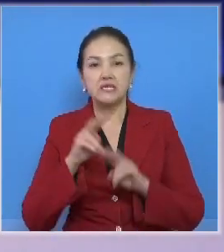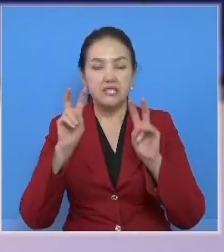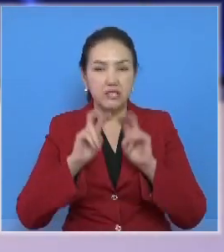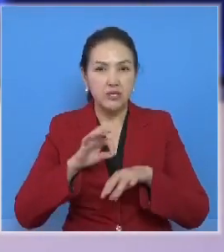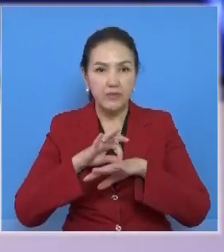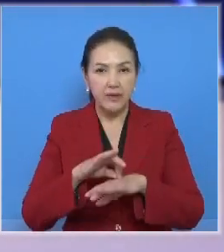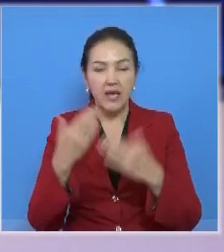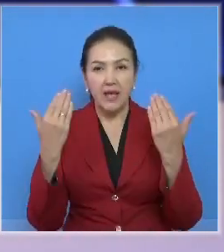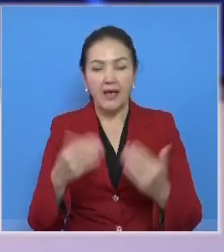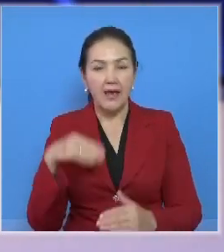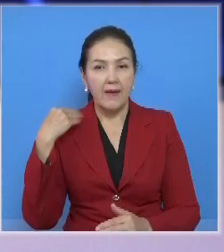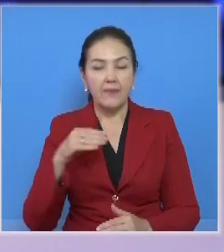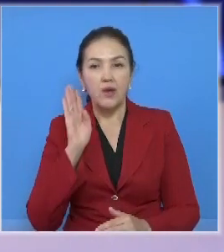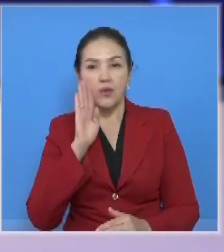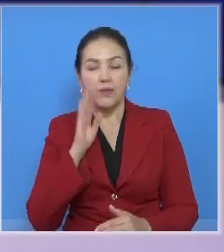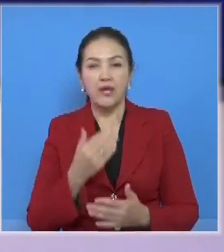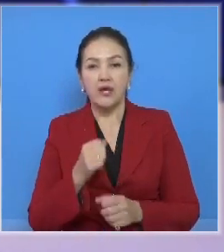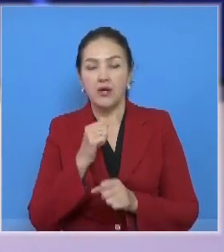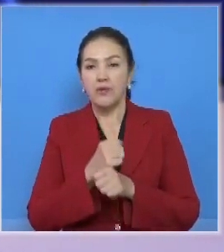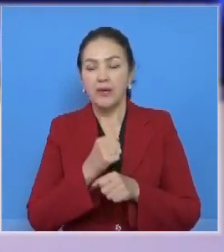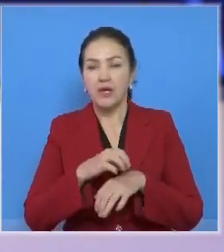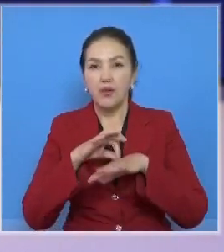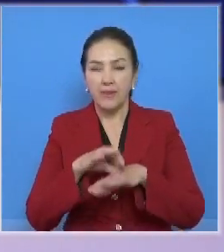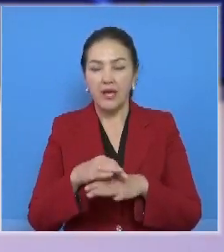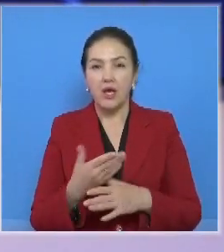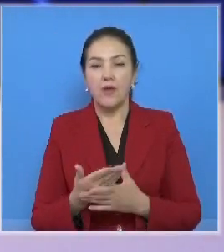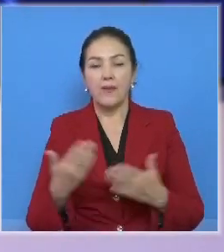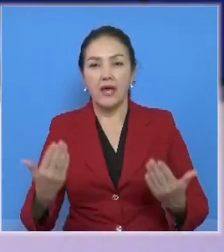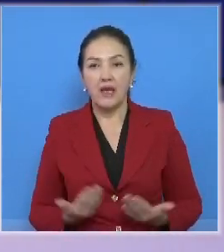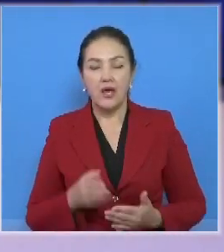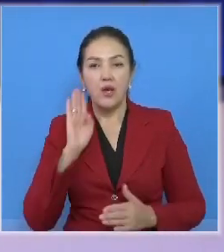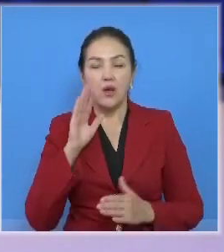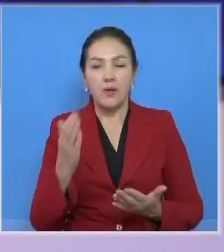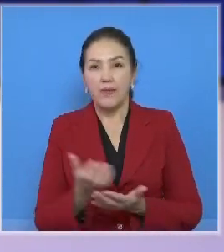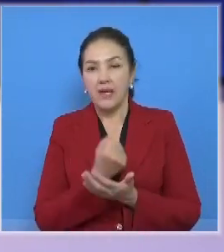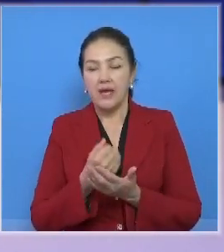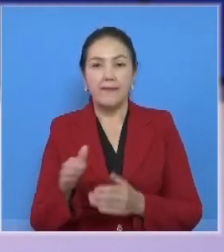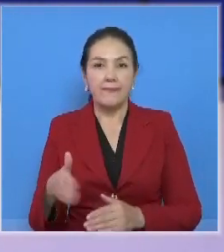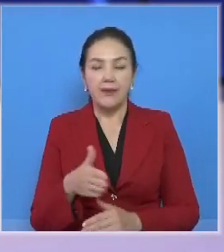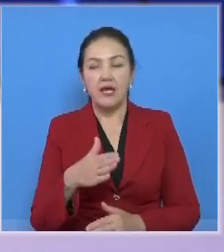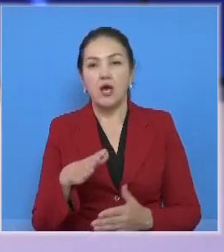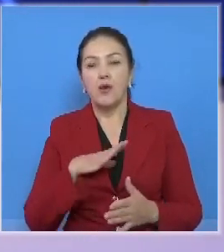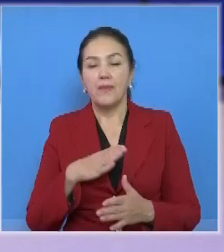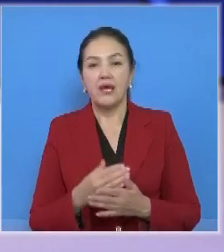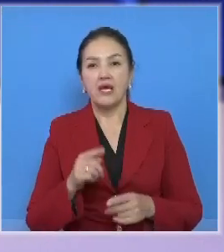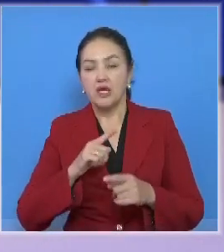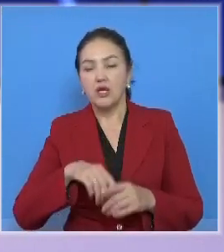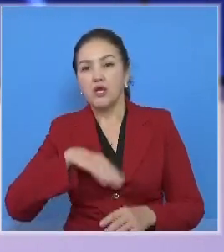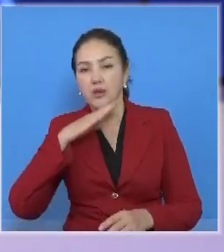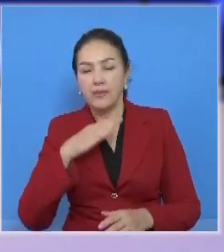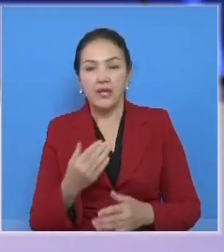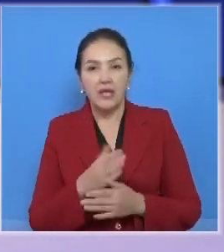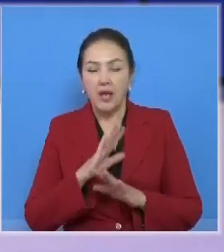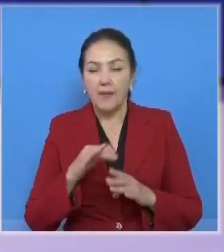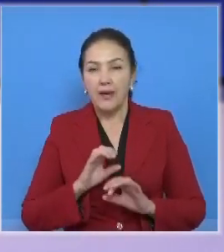жүргізді. Қазір Ақтөбе су қоймасында жұмыс жүргізілуде. Мамандар өңірде су тапшылығы және балықтандыру процесінің жеткілікті деңгейде